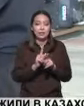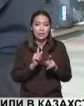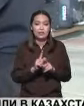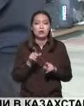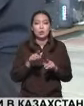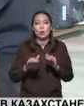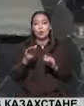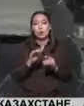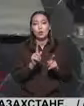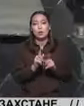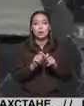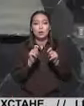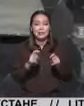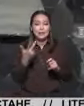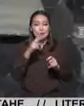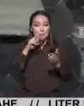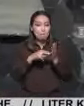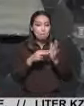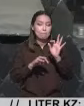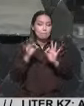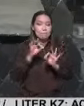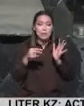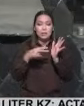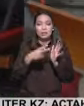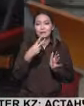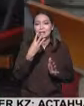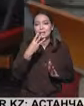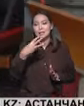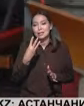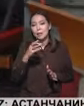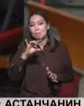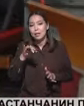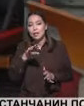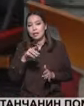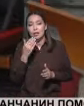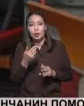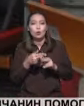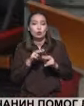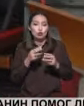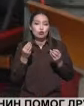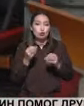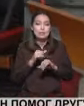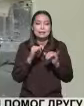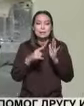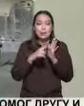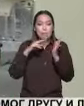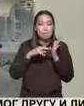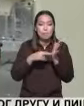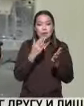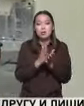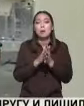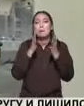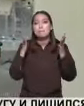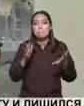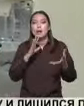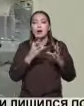Технополис функционируют 3 проекта на сумму 23,3 миллиарда тенге. И зона ожидает еще 7 проектов. В целом это большая